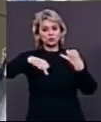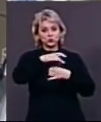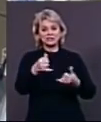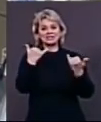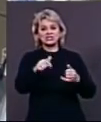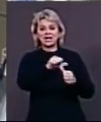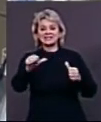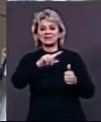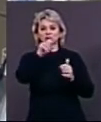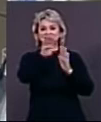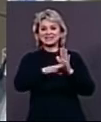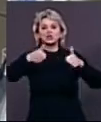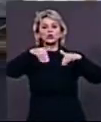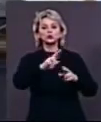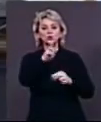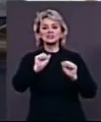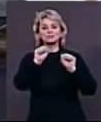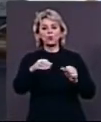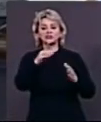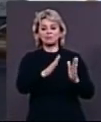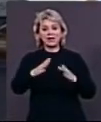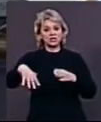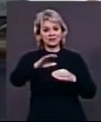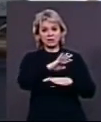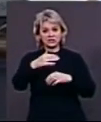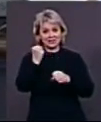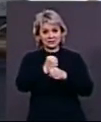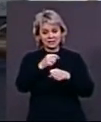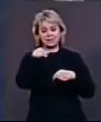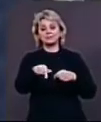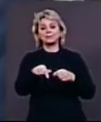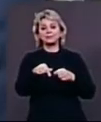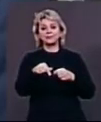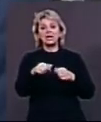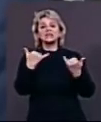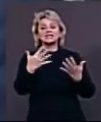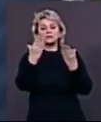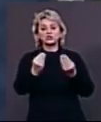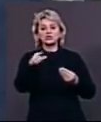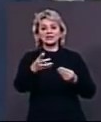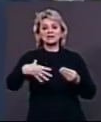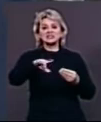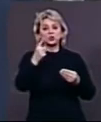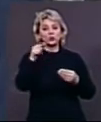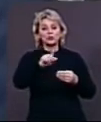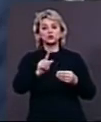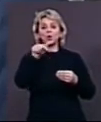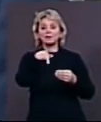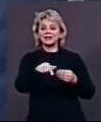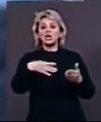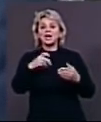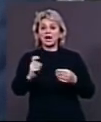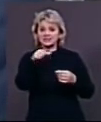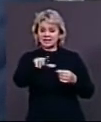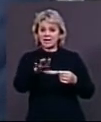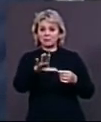Сейчас основная задача – решить, кто сможет привести посадки в порядок. На сегодняшний день все склоняются к тому, чтобы